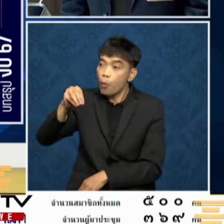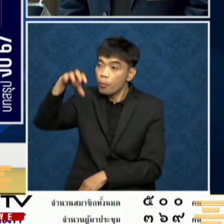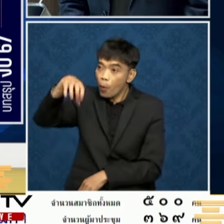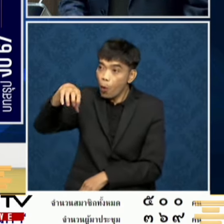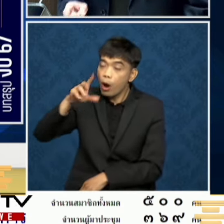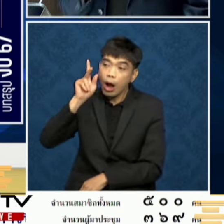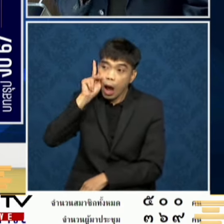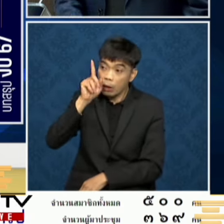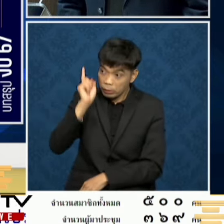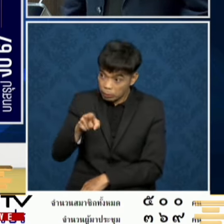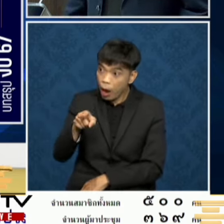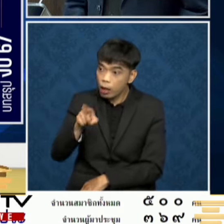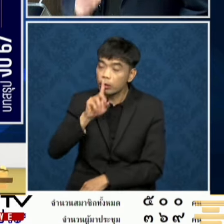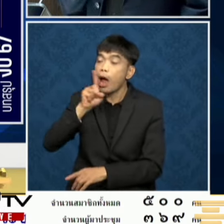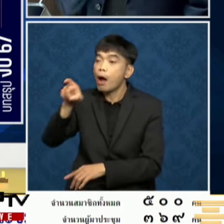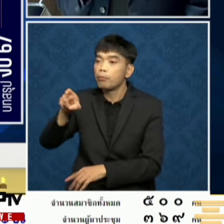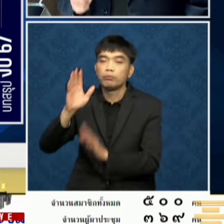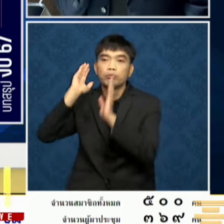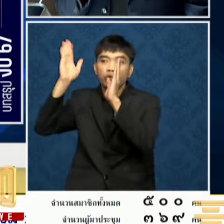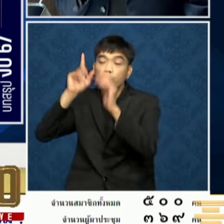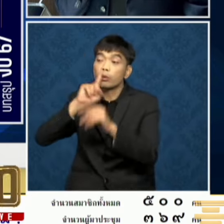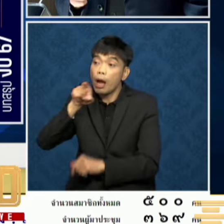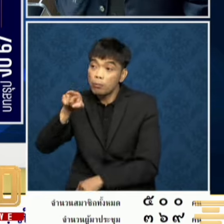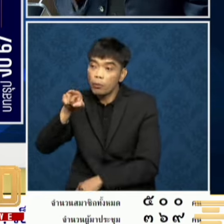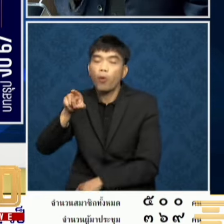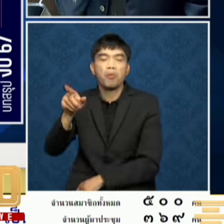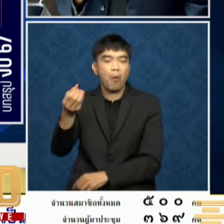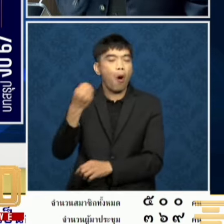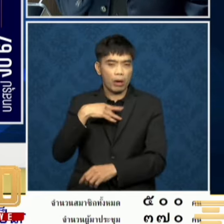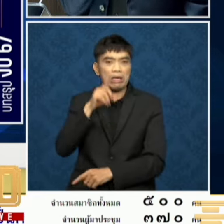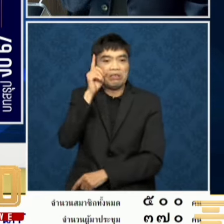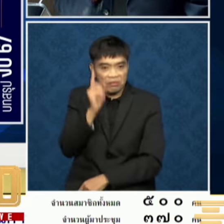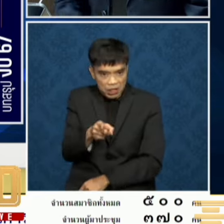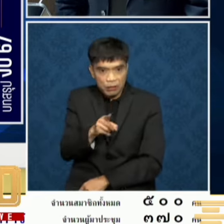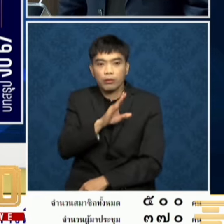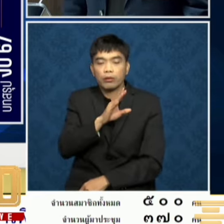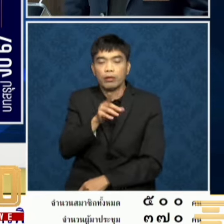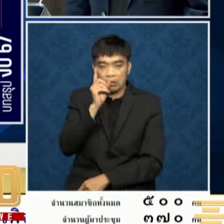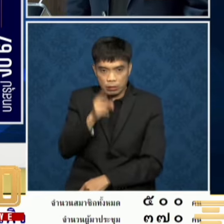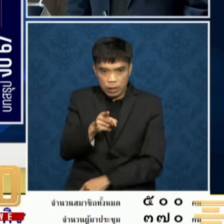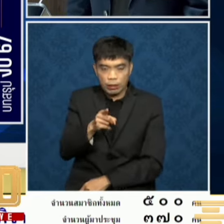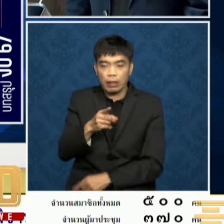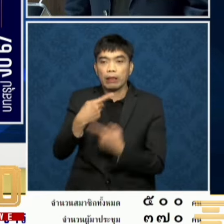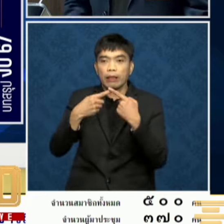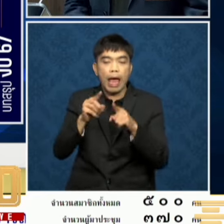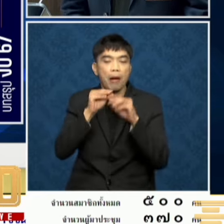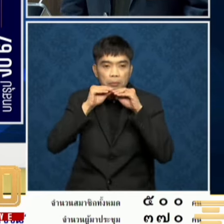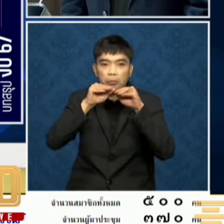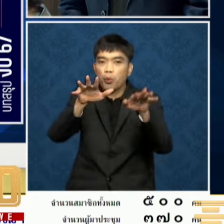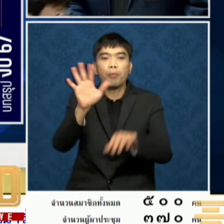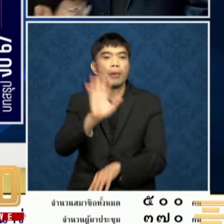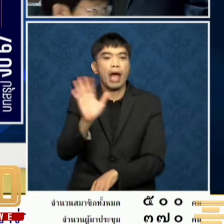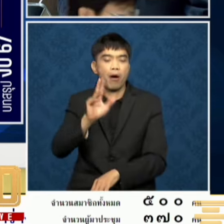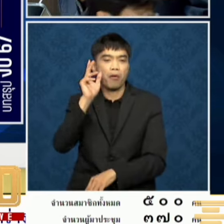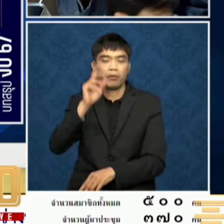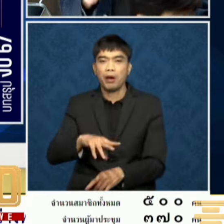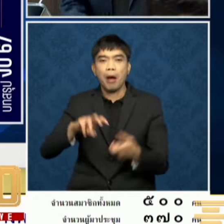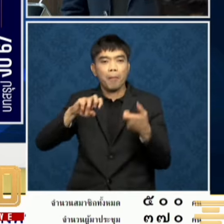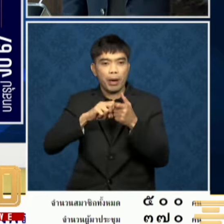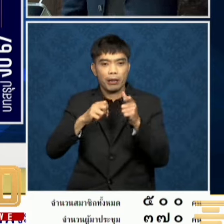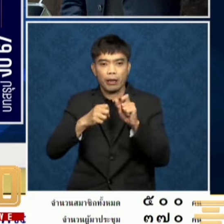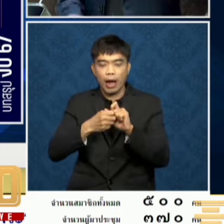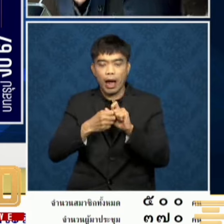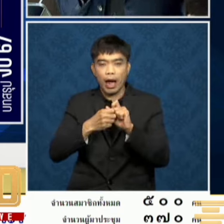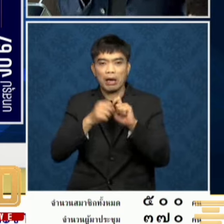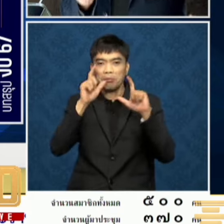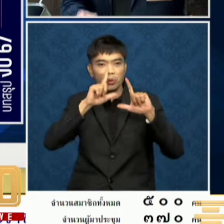งแต่ไม่ประสงค์เผยแพร่เพราะไม่เป็นผลดีต่อรัฐบาลย้ำนะครับเป็นข่าวจริ